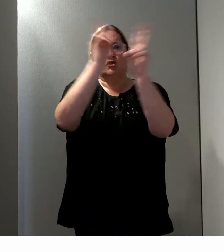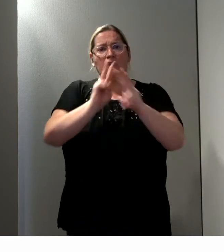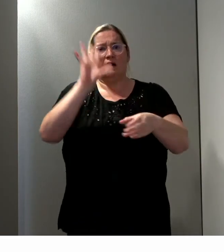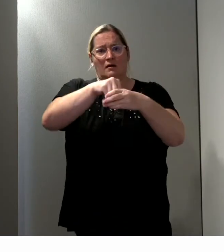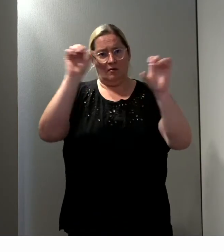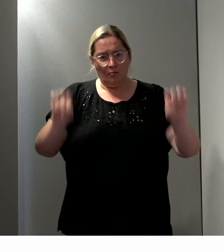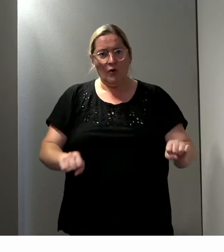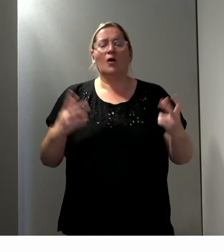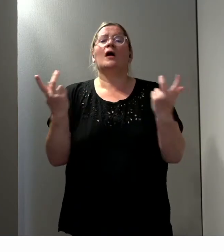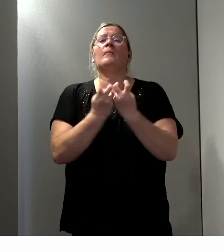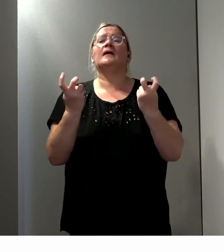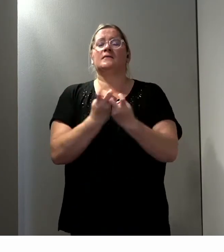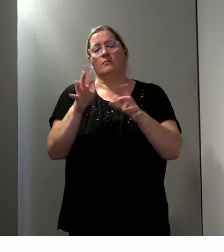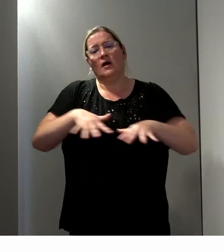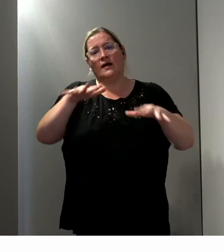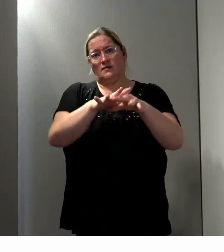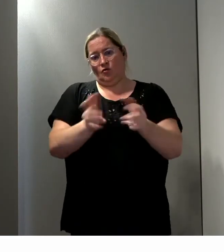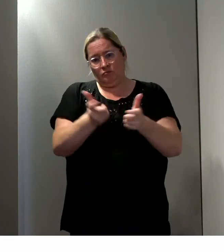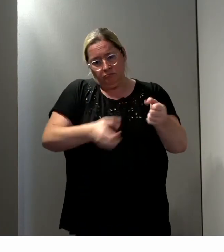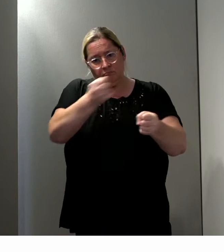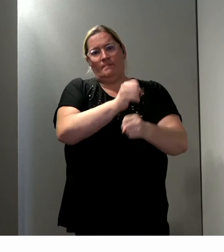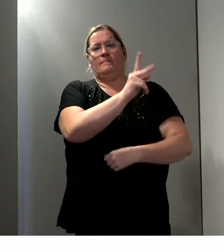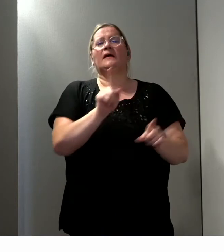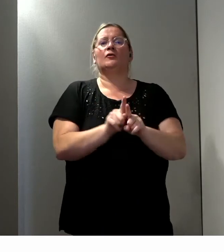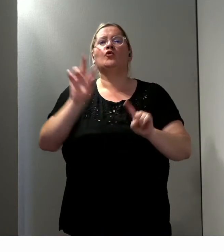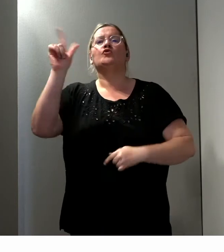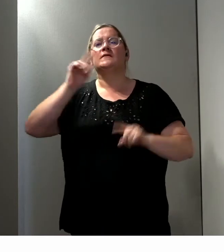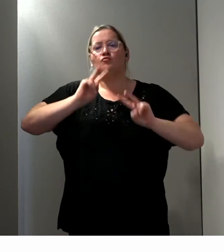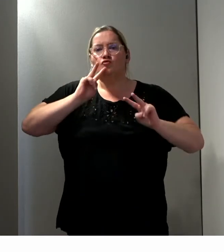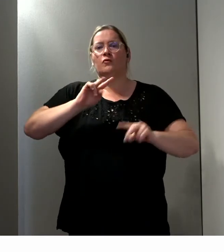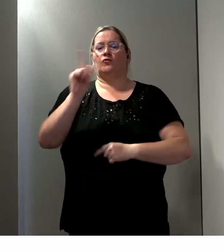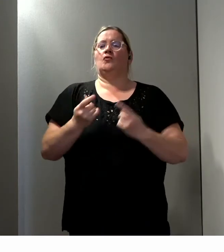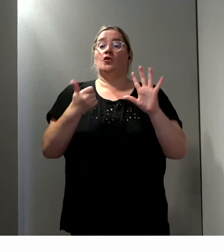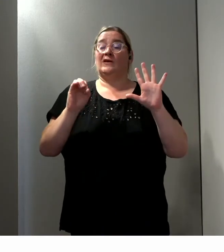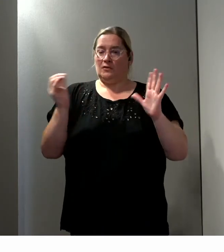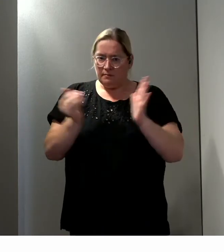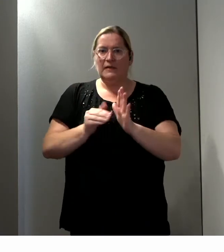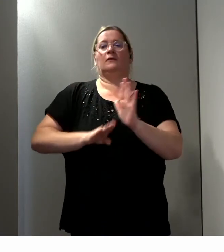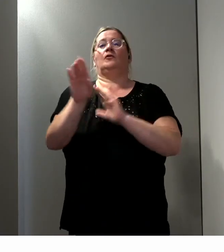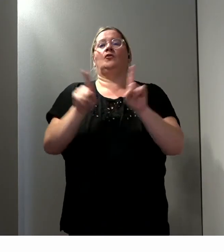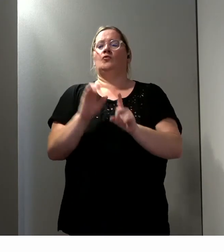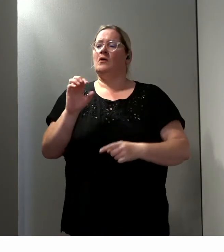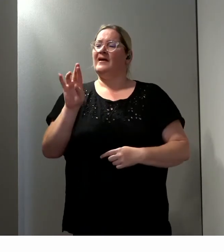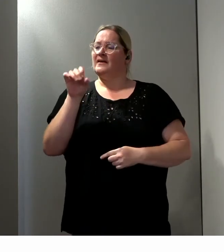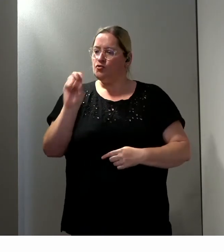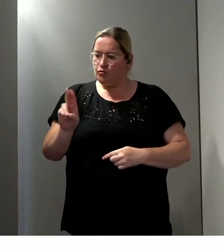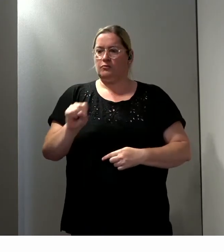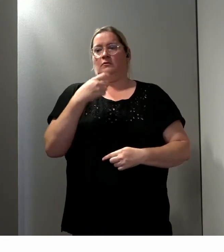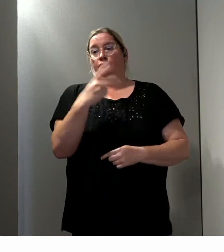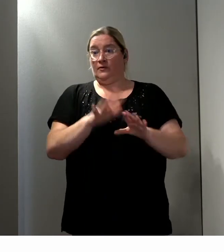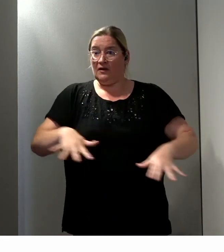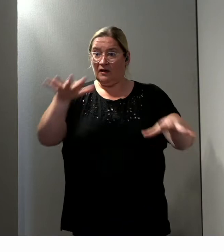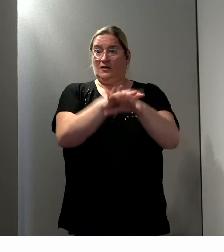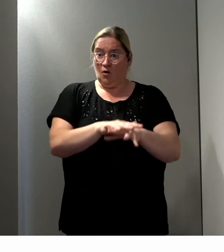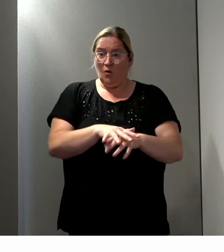généralistes comme le réseau Entreprendre Paris, comme Second Souffle, comme 60 000 rebonds, Crésus, qui sont des réseaux totalement généralistes, le handicap,